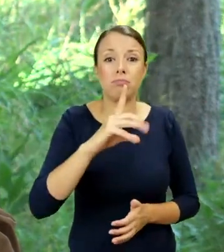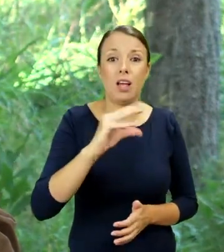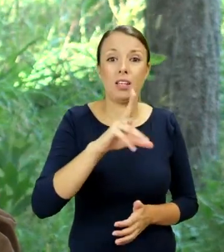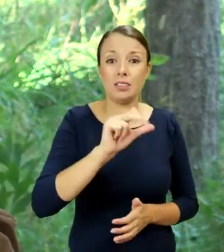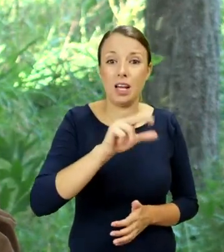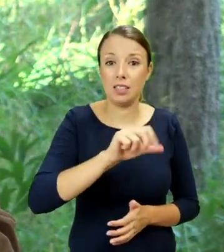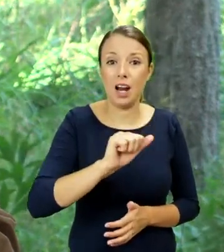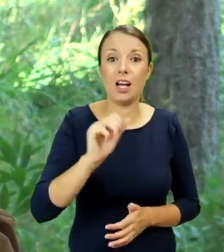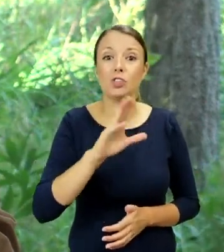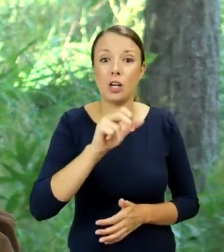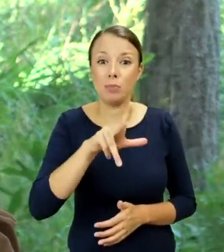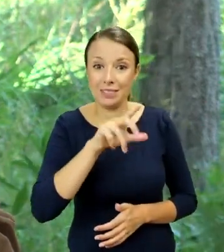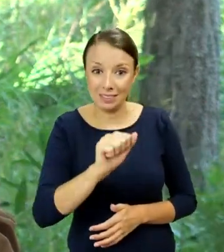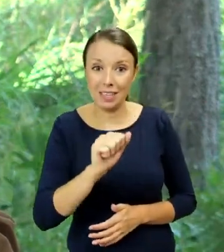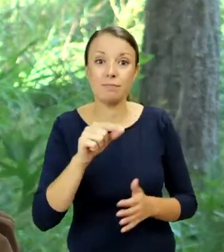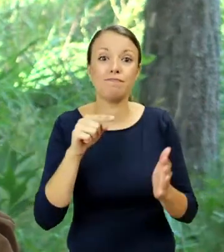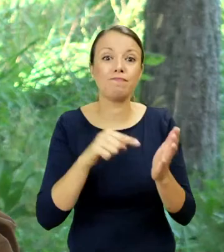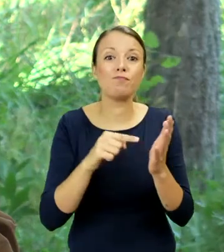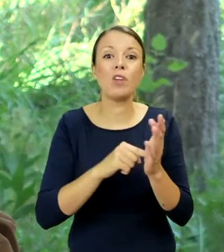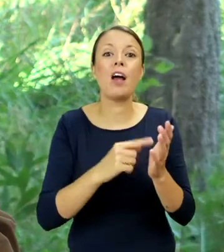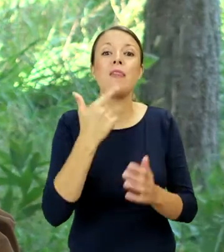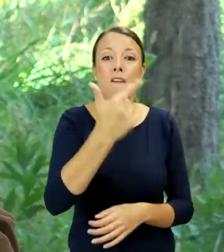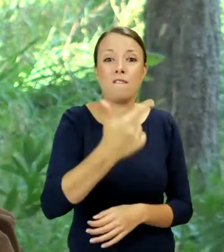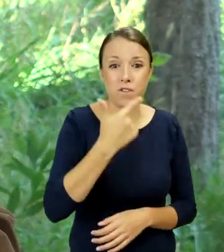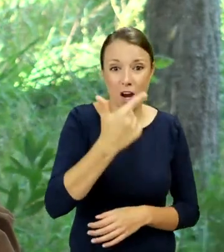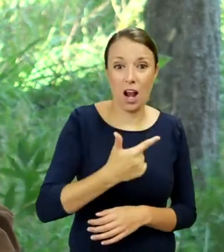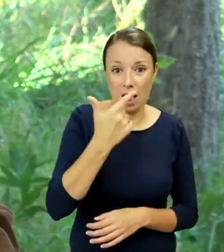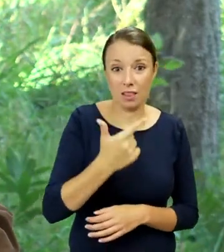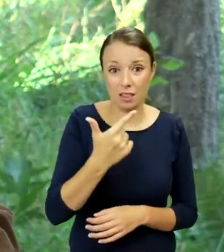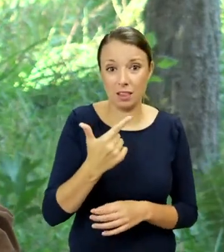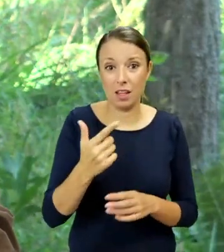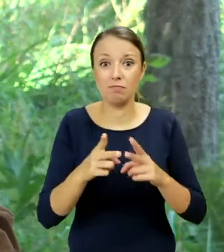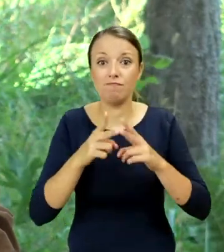z córkami przez 2 lata